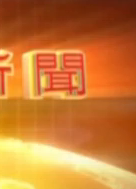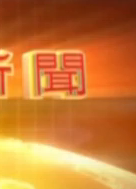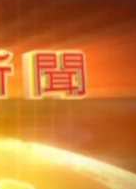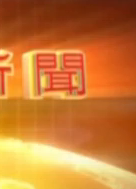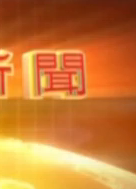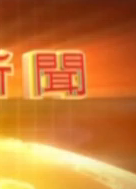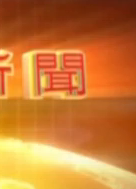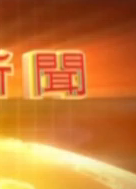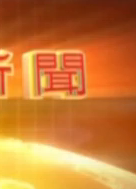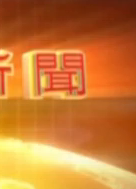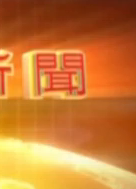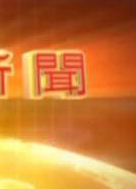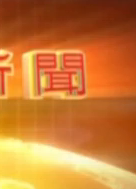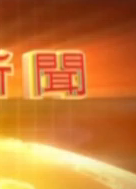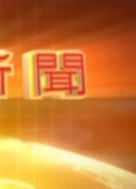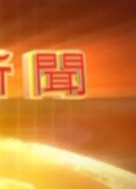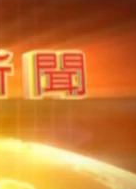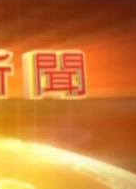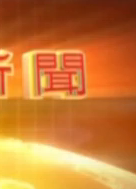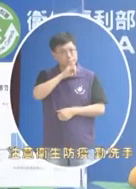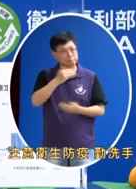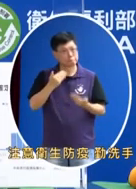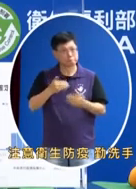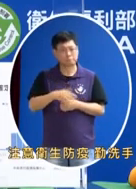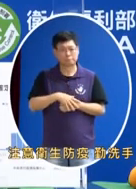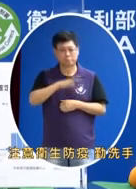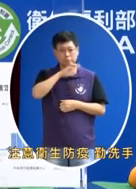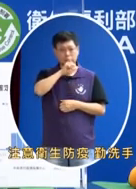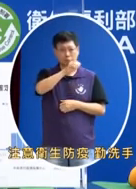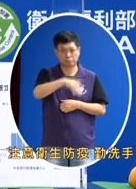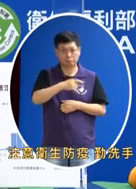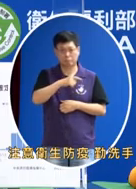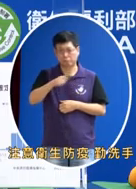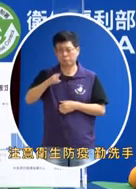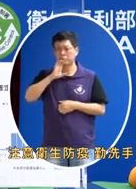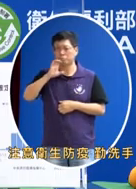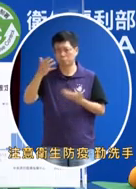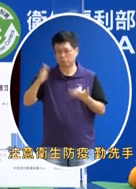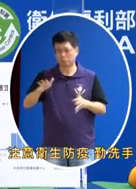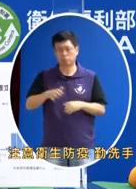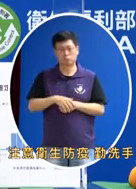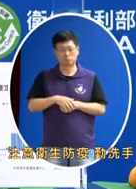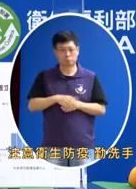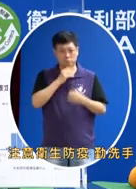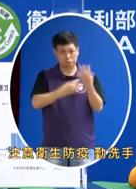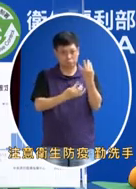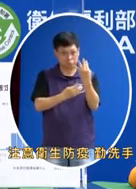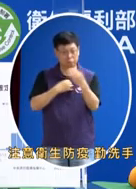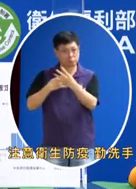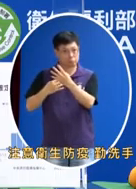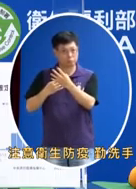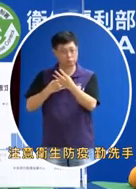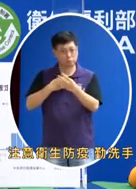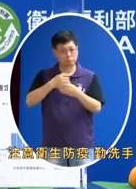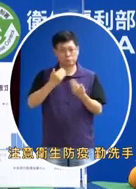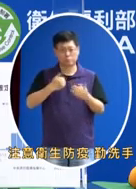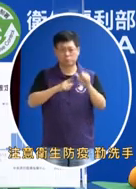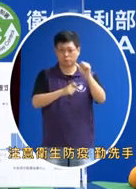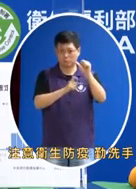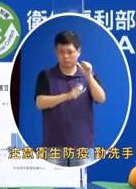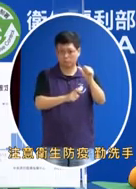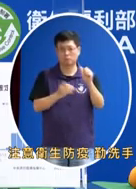而中央流行疫情指挥中心宣布，5月22号，全台湾呢新增有323例的确诊病例，其中